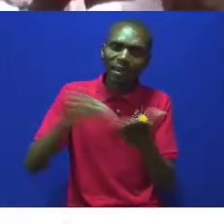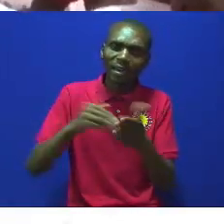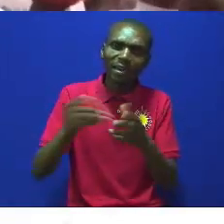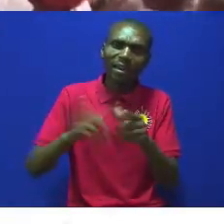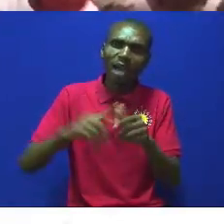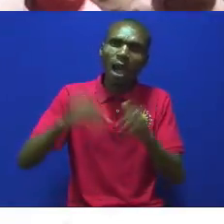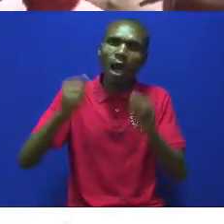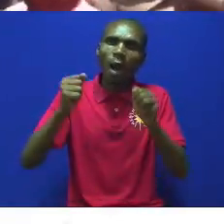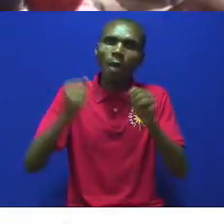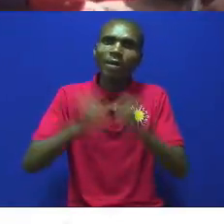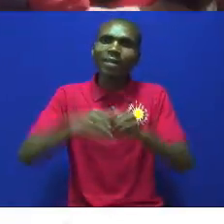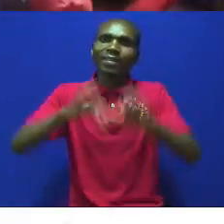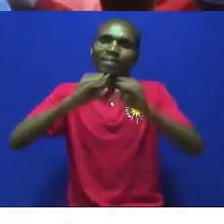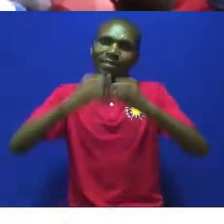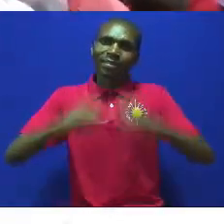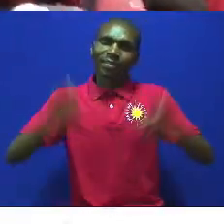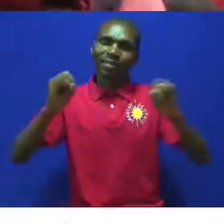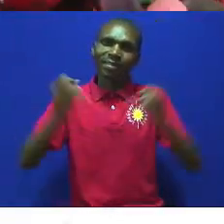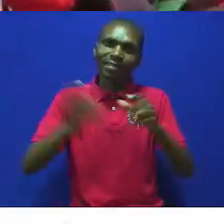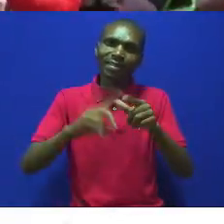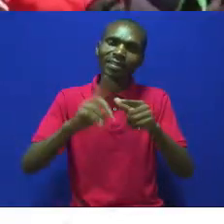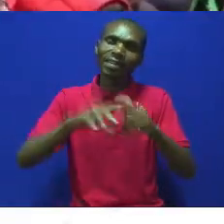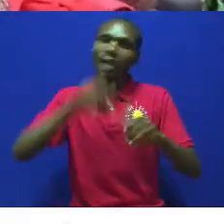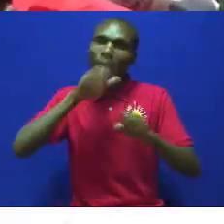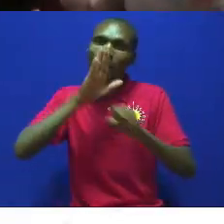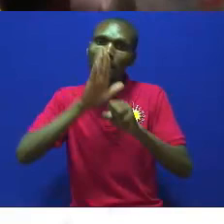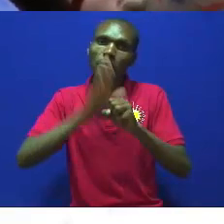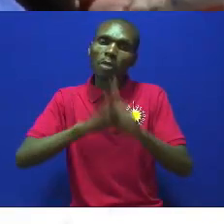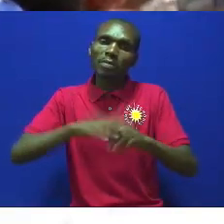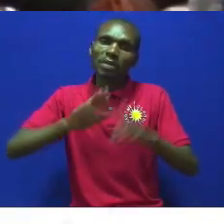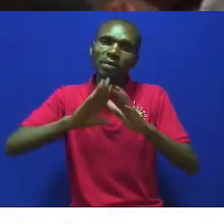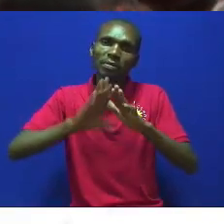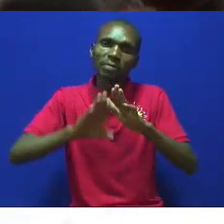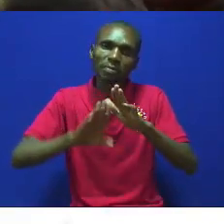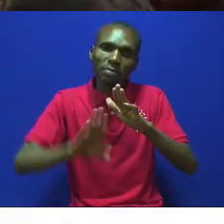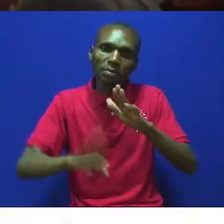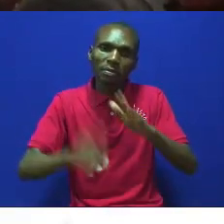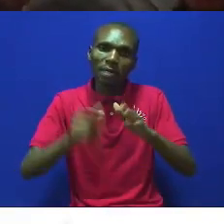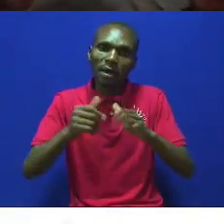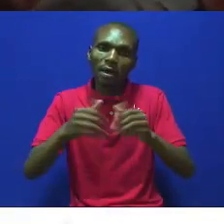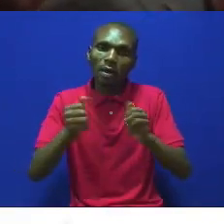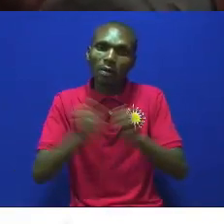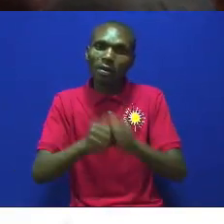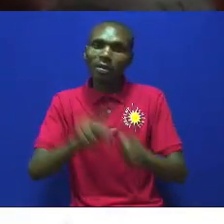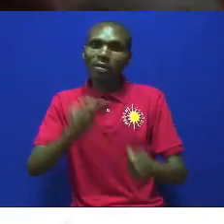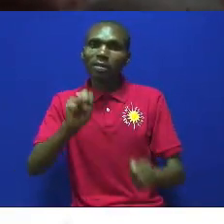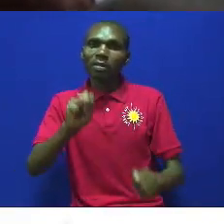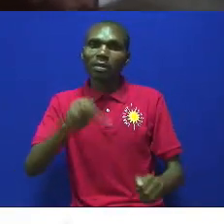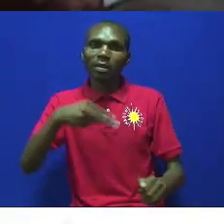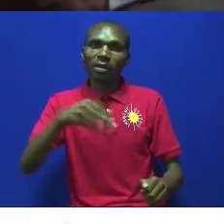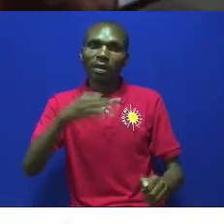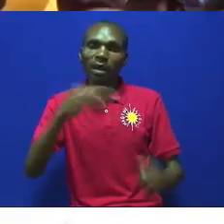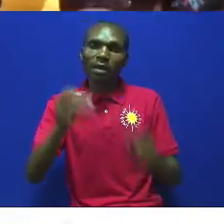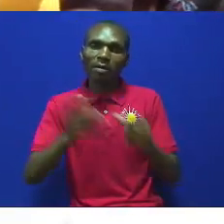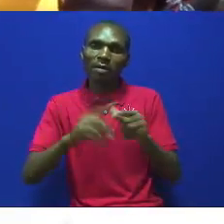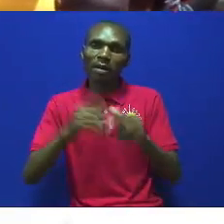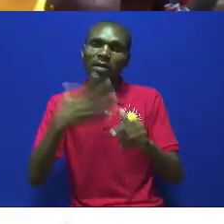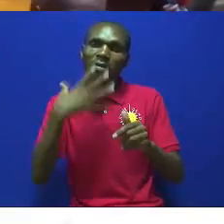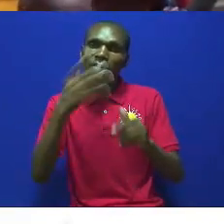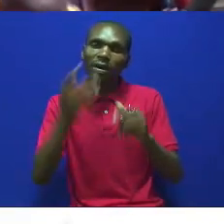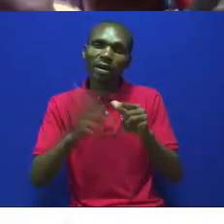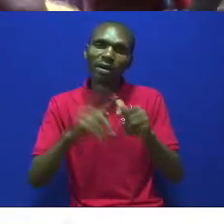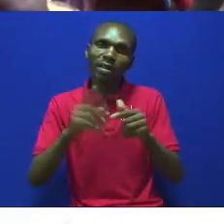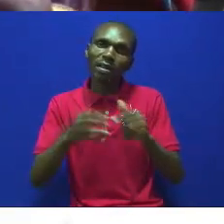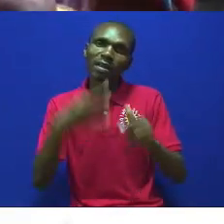asensemo yobochenu. Nigo aene kebunango kia niabali chibesa cha NHIF. Kuruwa chimisano goika